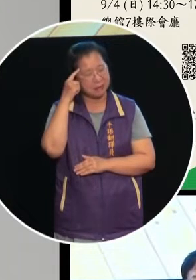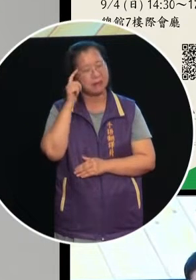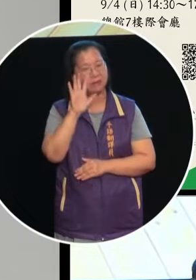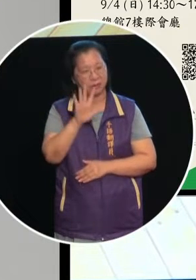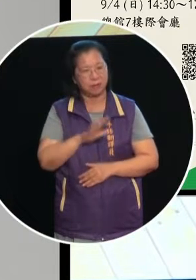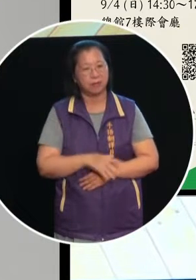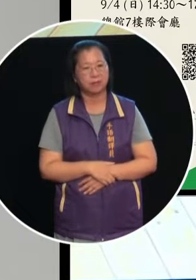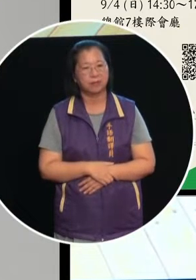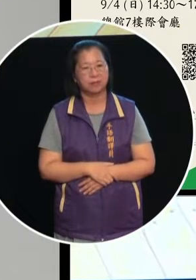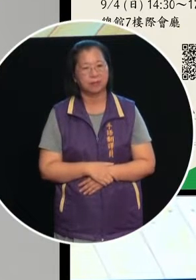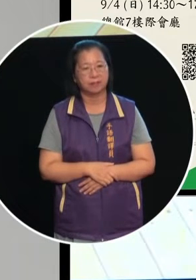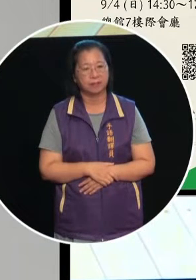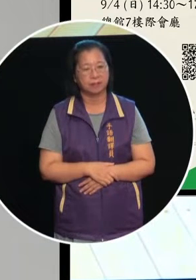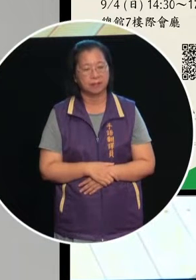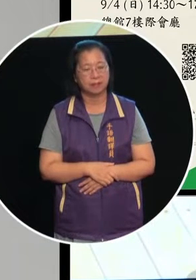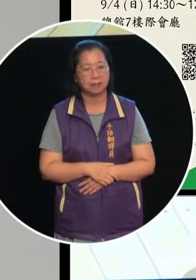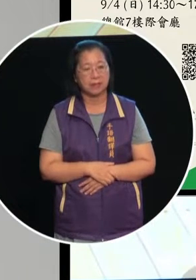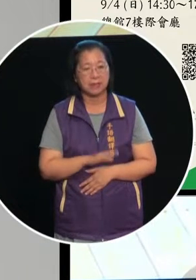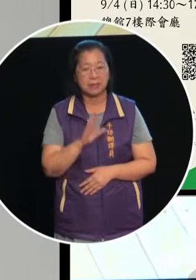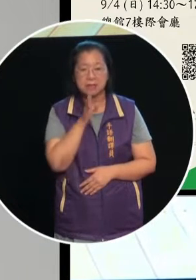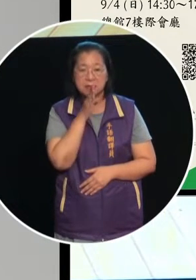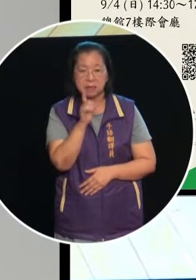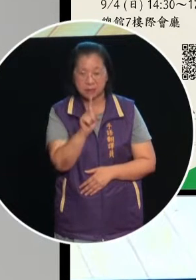见。不过